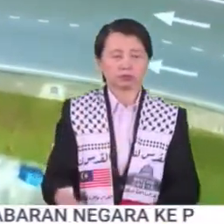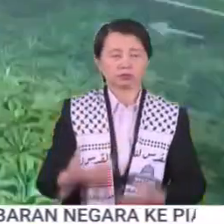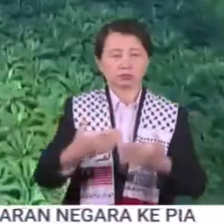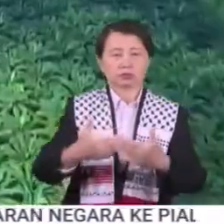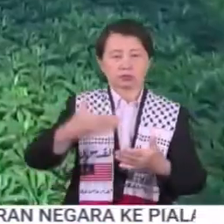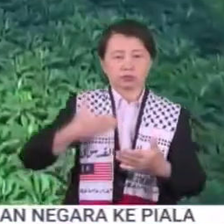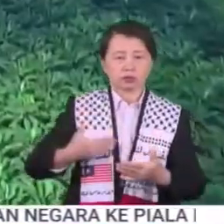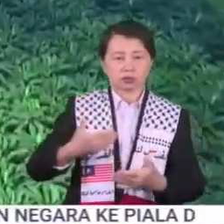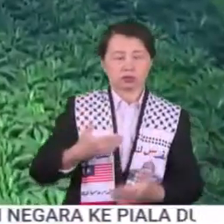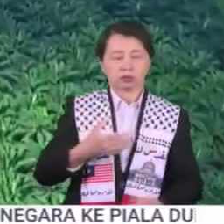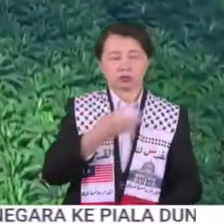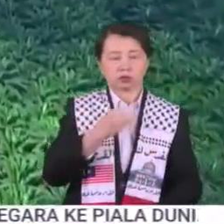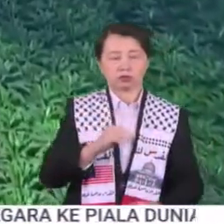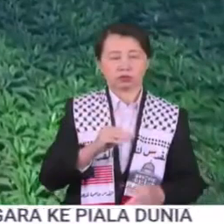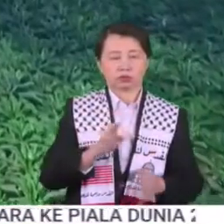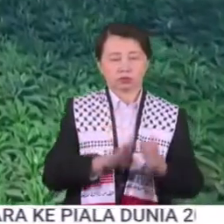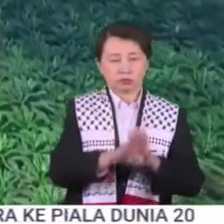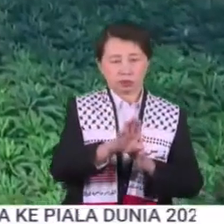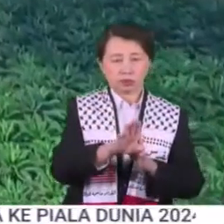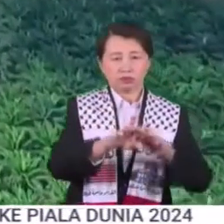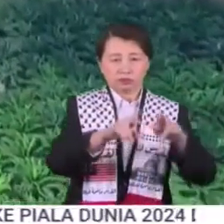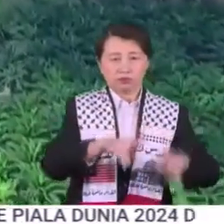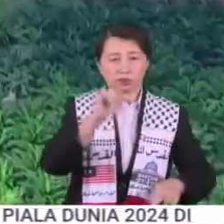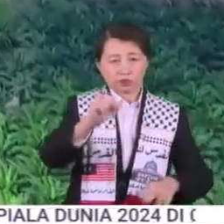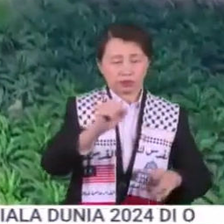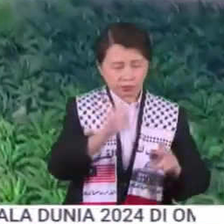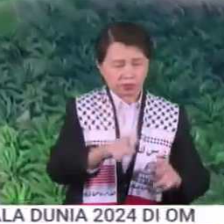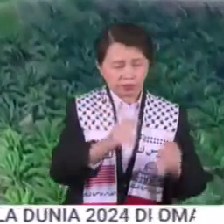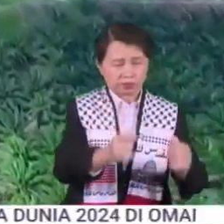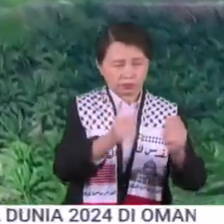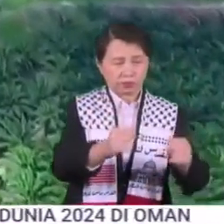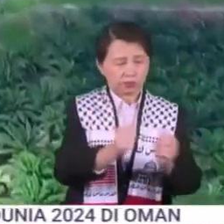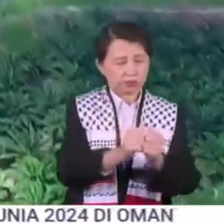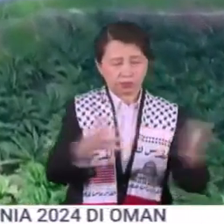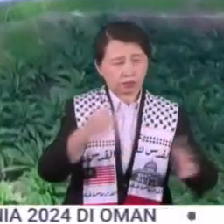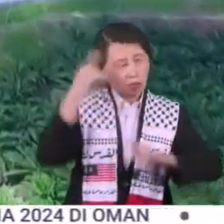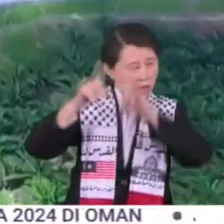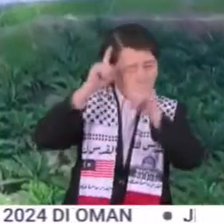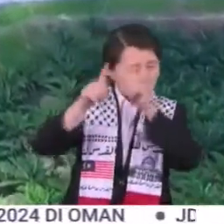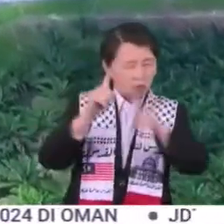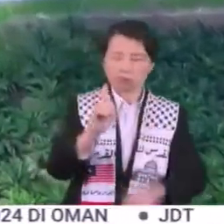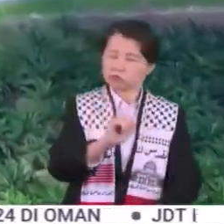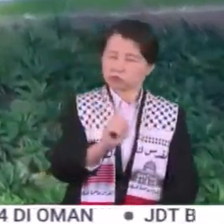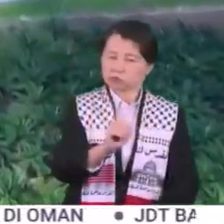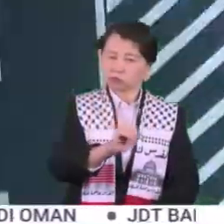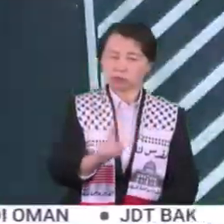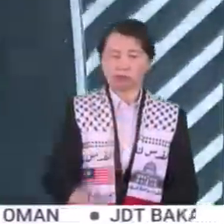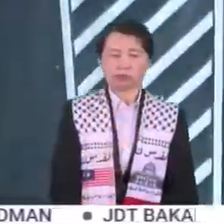Sebelum ini, Perdana Menteri menggesa supaya pembangunan kemudahan rakyat Sabah harus dipercepatkan tanpa sebarang alasan.